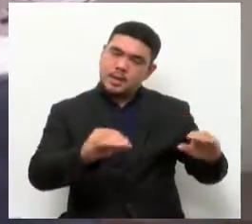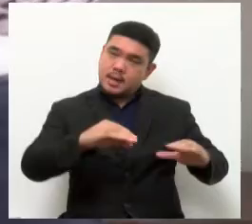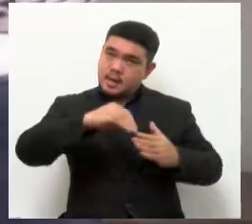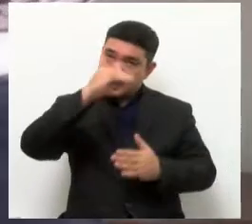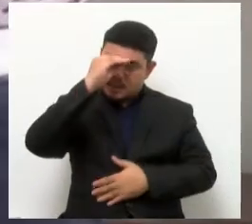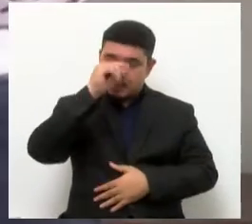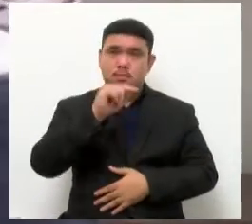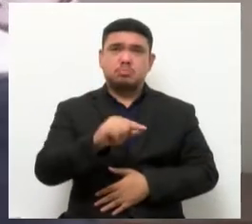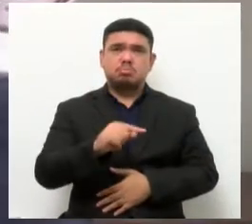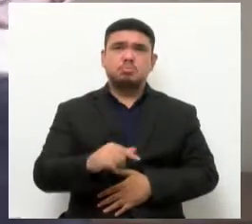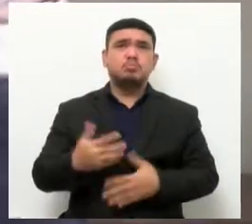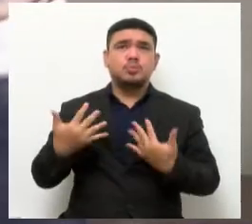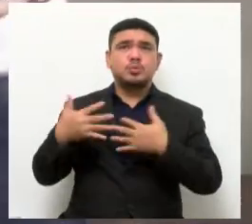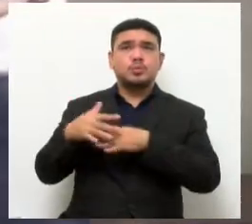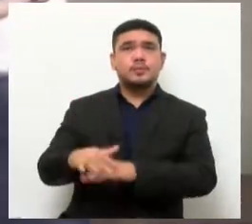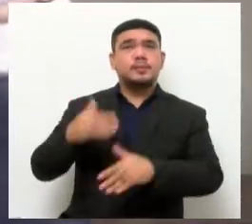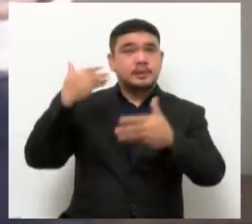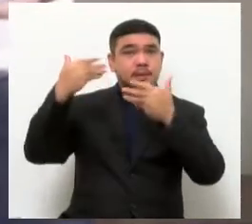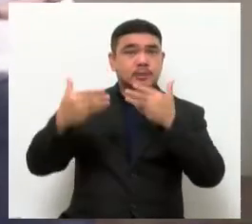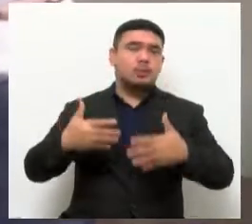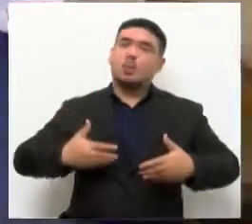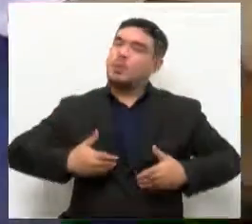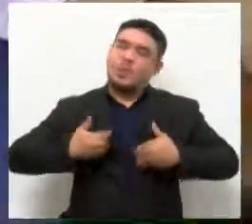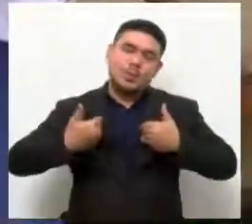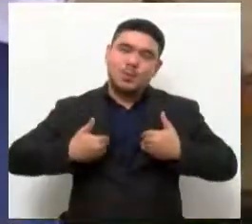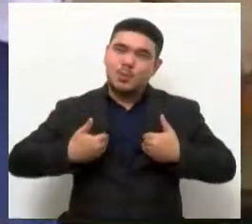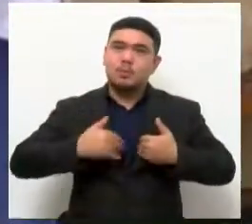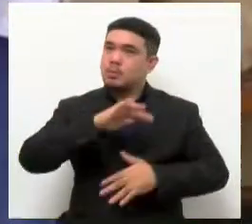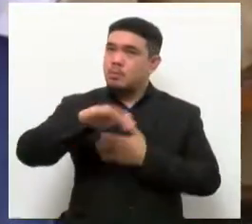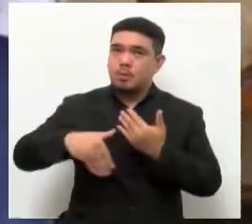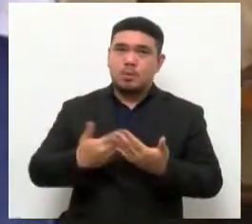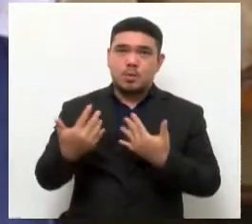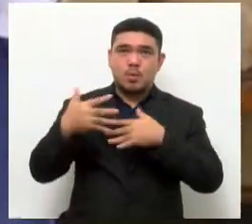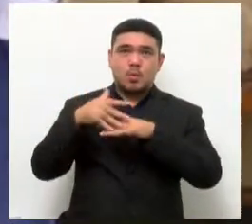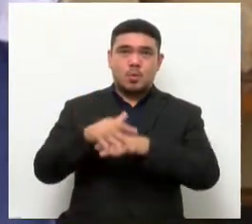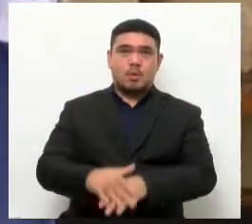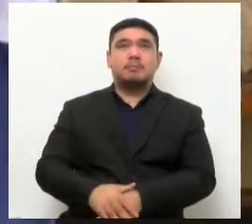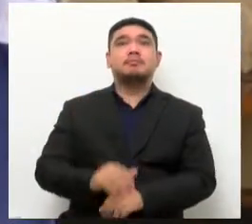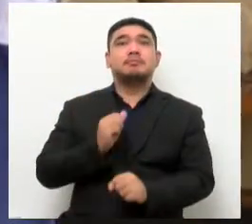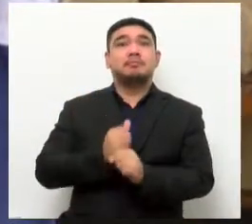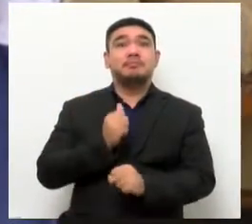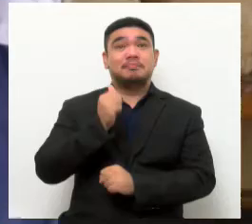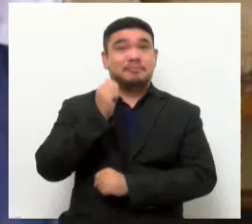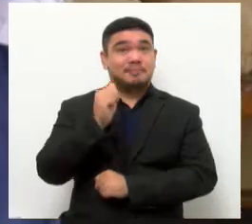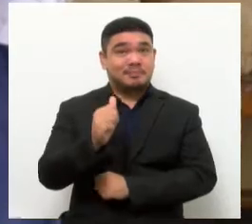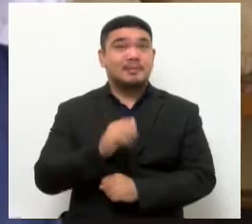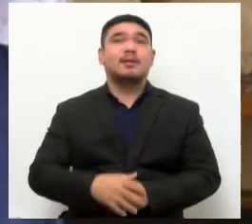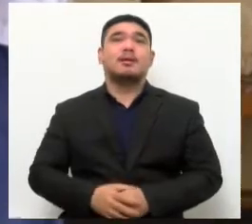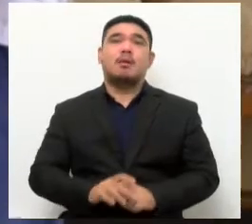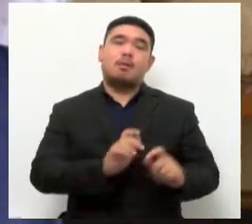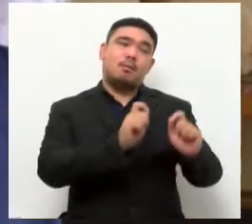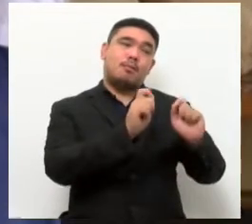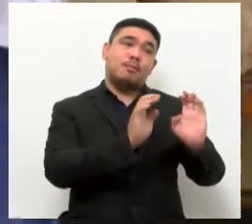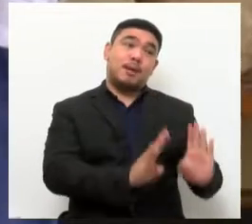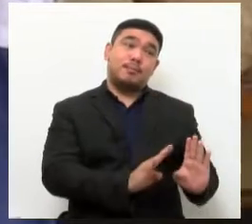านักเรียนได้ร่วมกิจกรรมการเรียนรู้อย่างสนุกสนานทุกคนมีส่วนร่วมในทุกกิจกรรมที่คุณครูได้ออกแบบไ